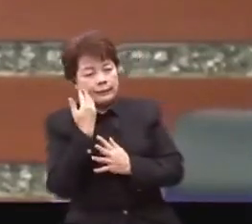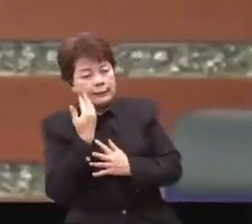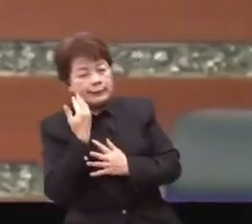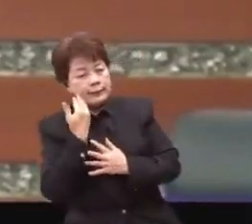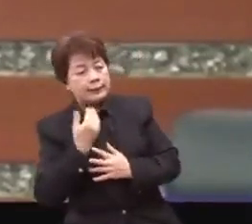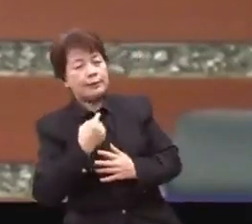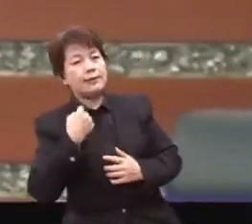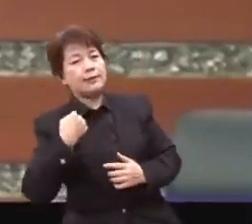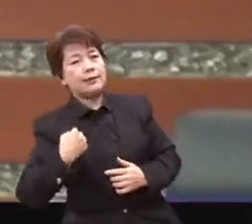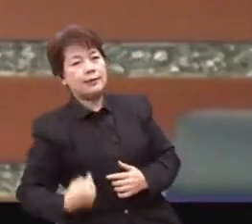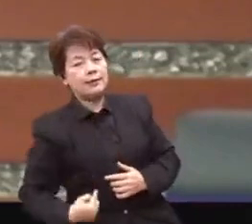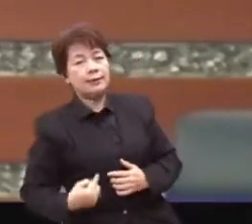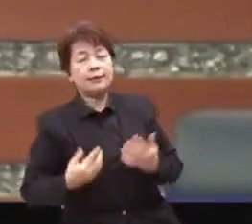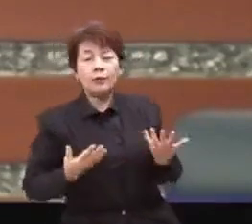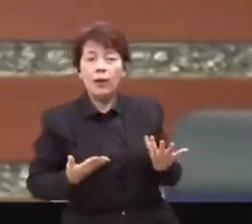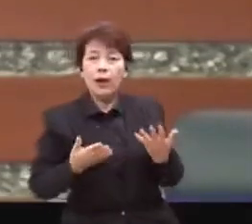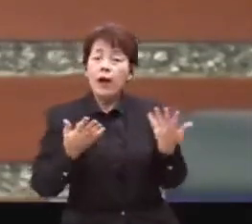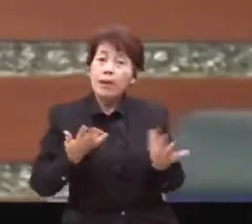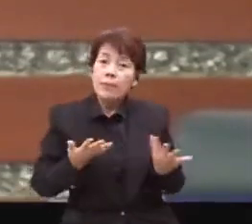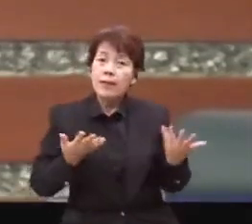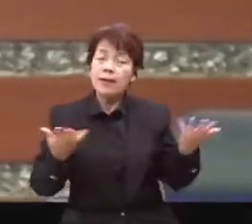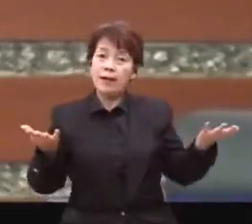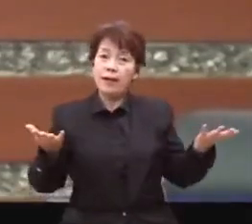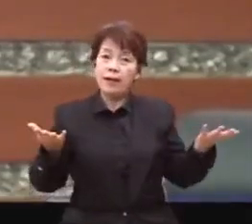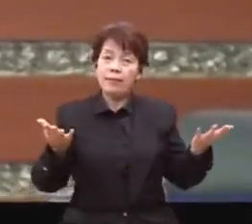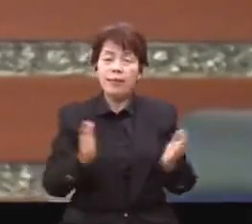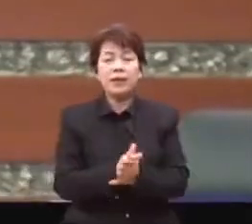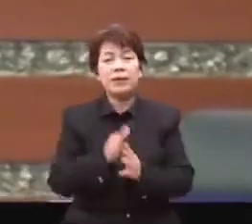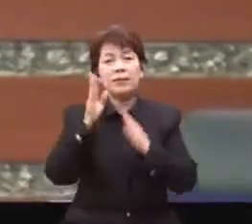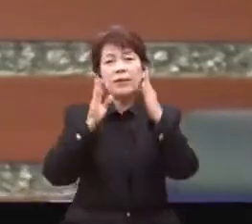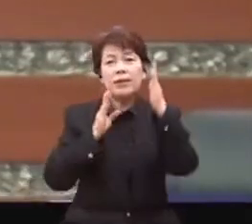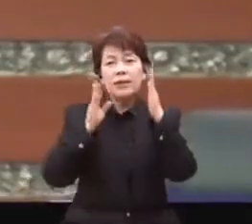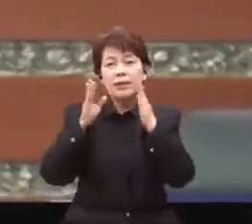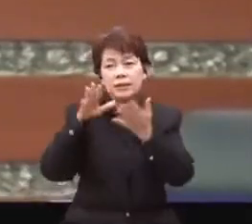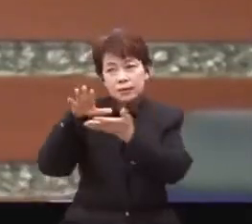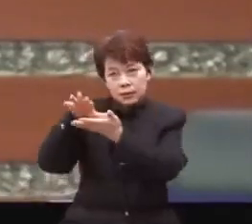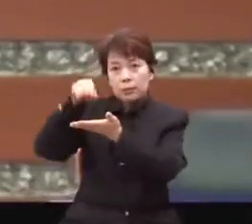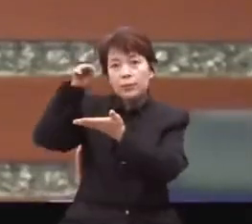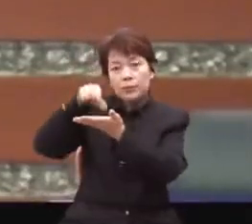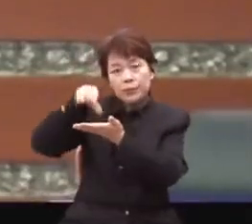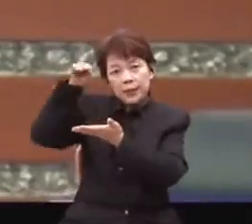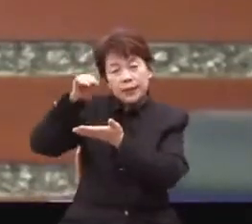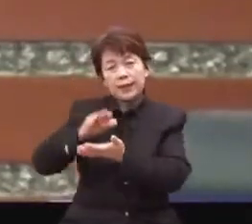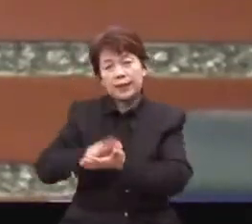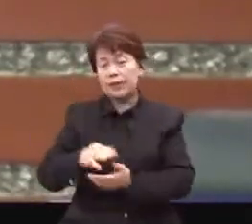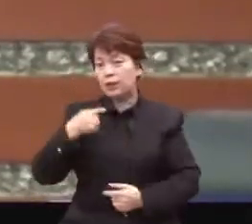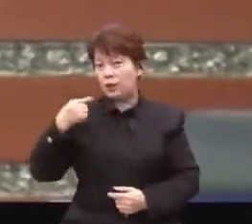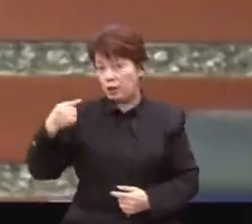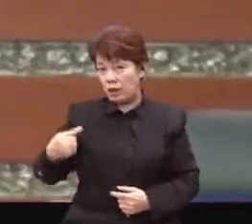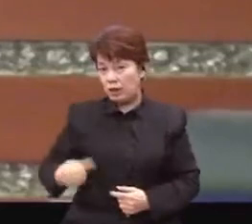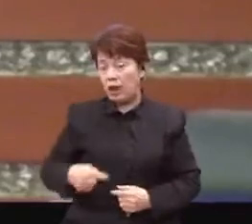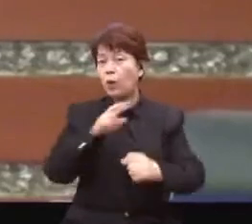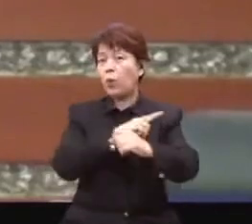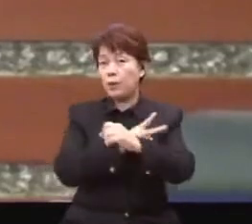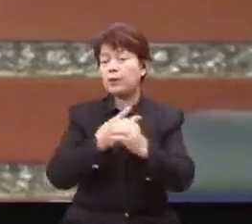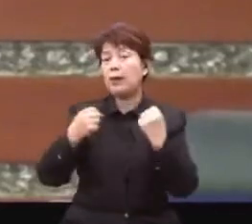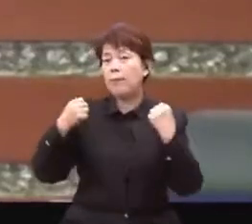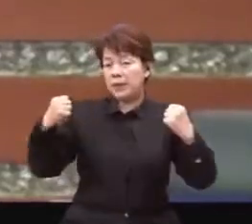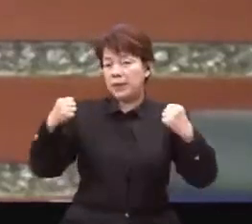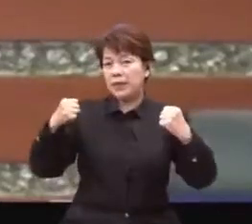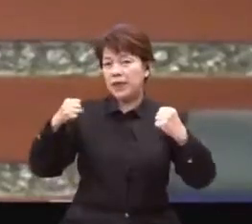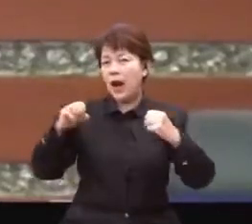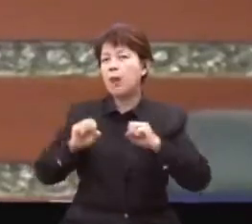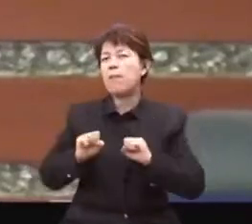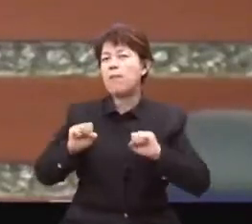Apakah pengajaran sejarah negara China kepada Malaysia China China walaupun merupakan kuasa besar atau